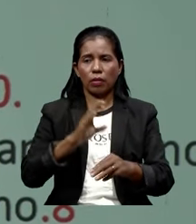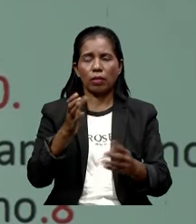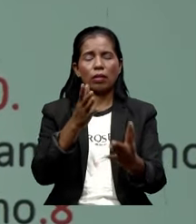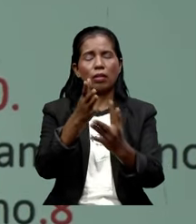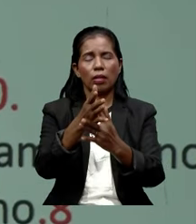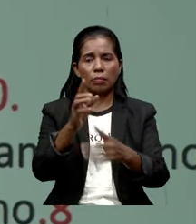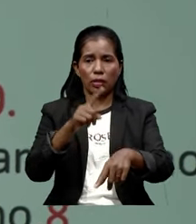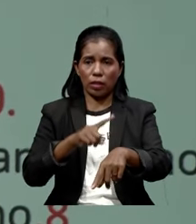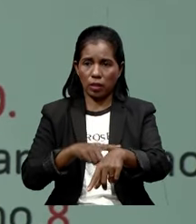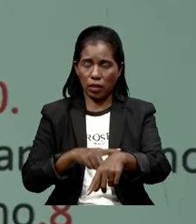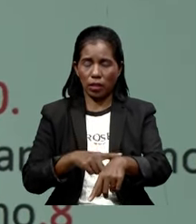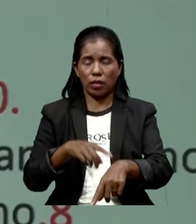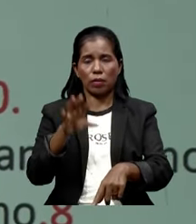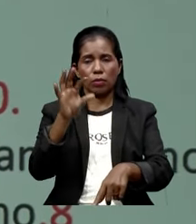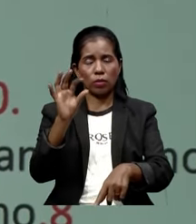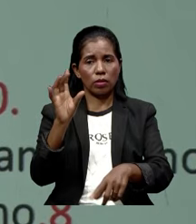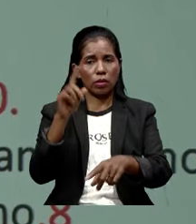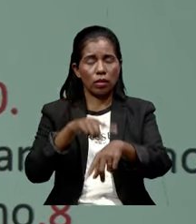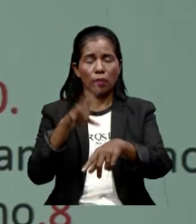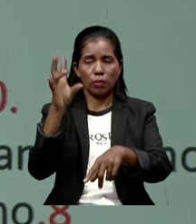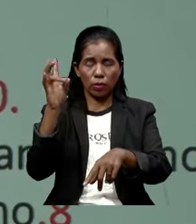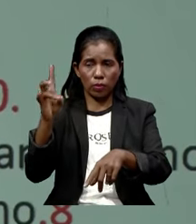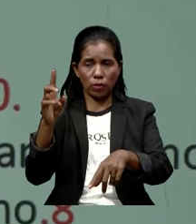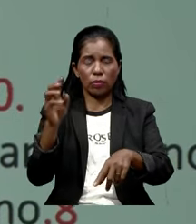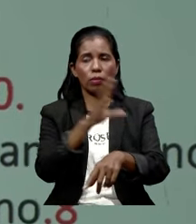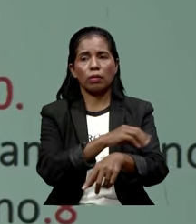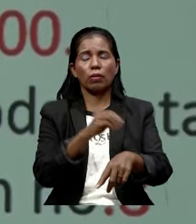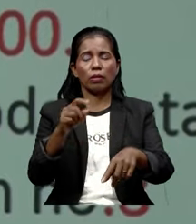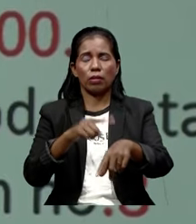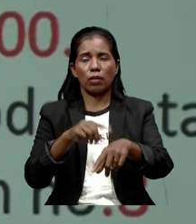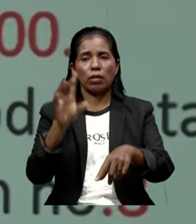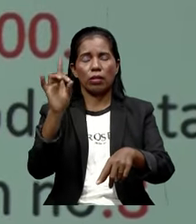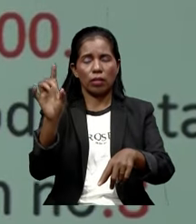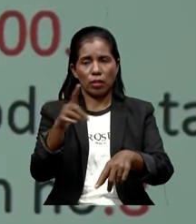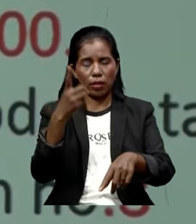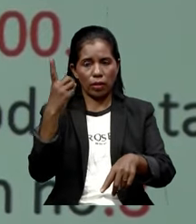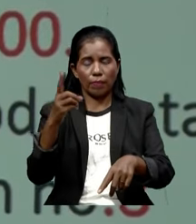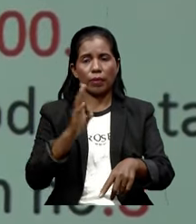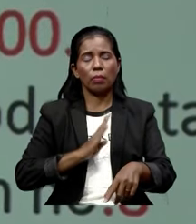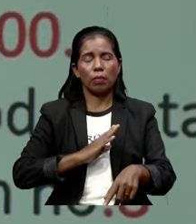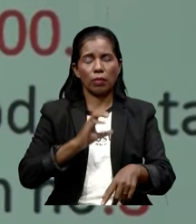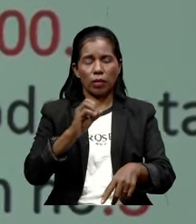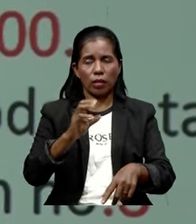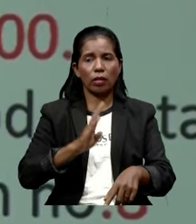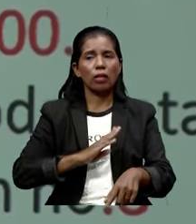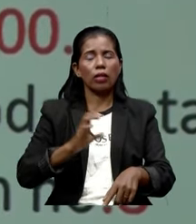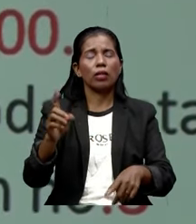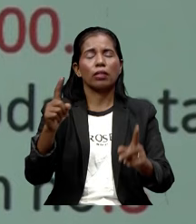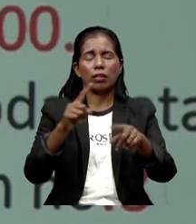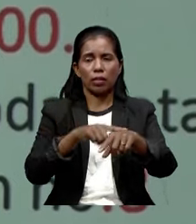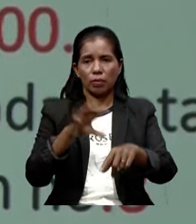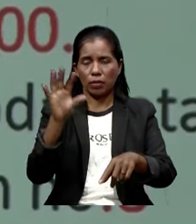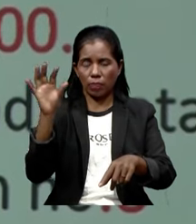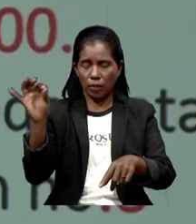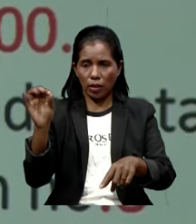iya tuku hitu liu minutu tolo nulu to tuku sia dader. Boponaro Vikeke tuku sia dader to tuku